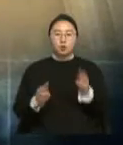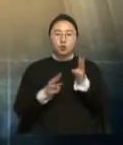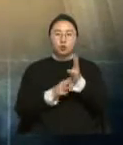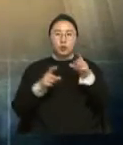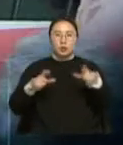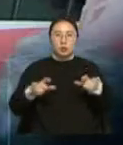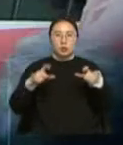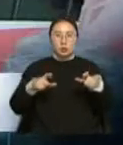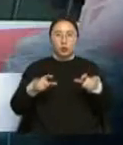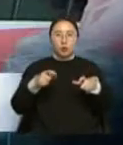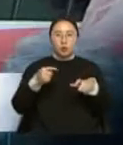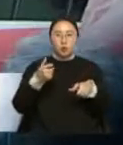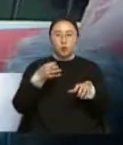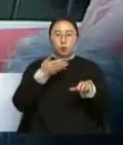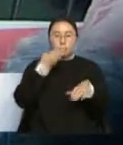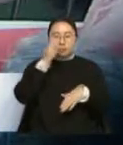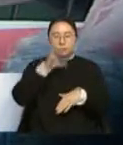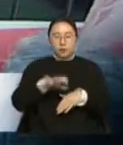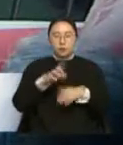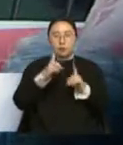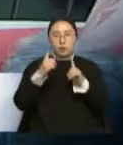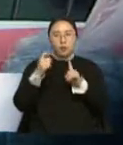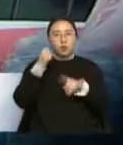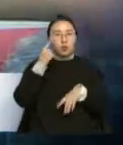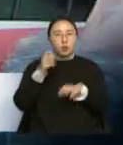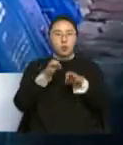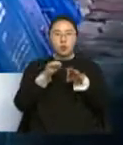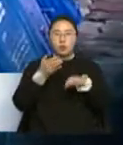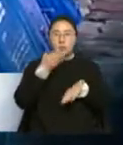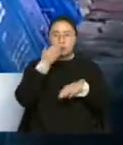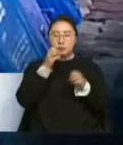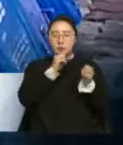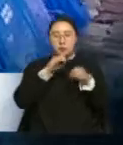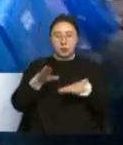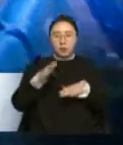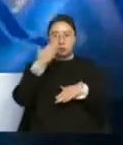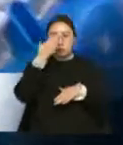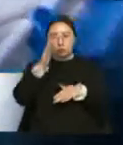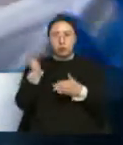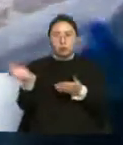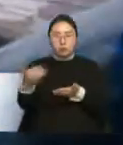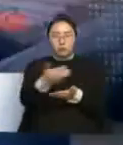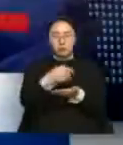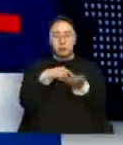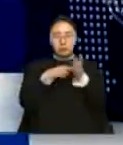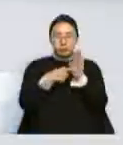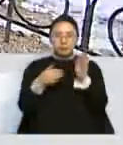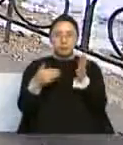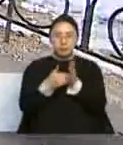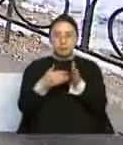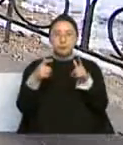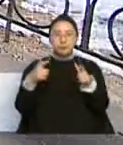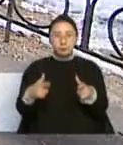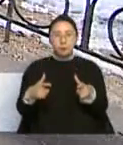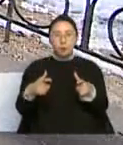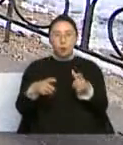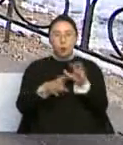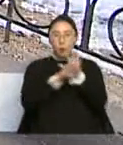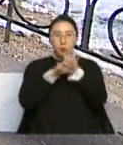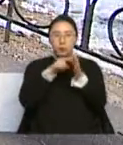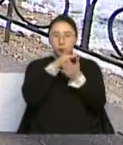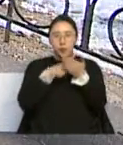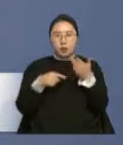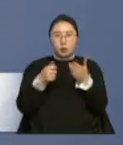중앙 구가 지역내 소형 음식점을 대상으로 이달부터 6개월 관 음식물쓰레기를 무상수거 한다고 밝혔습니다 코로나